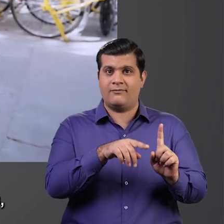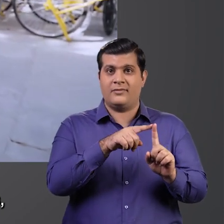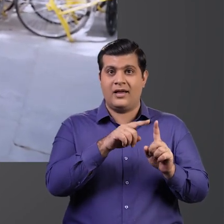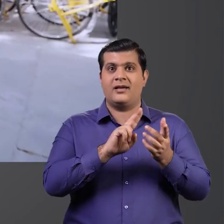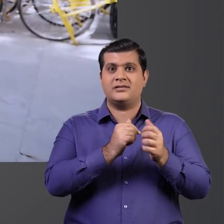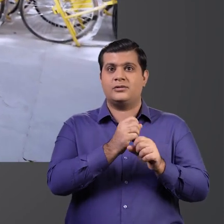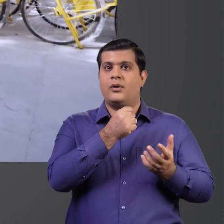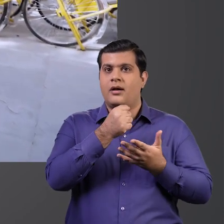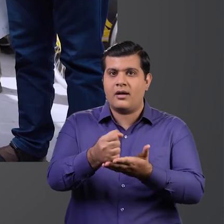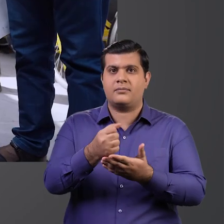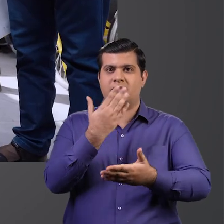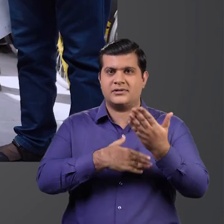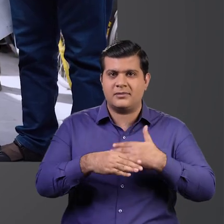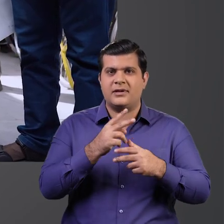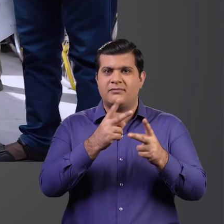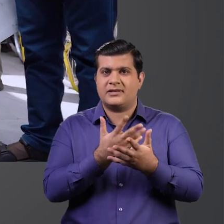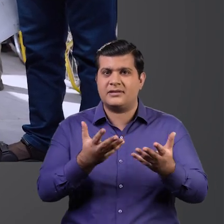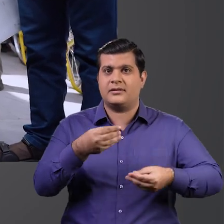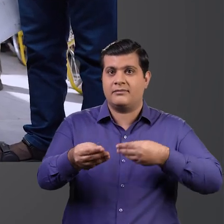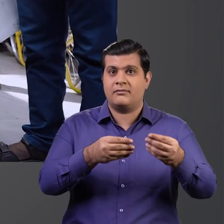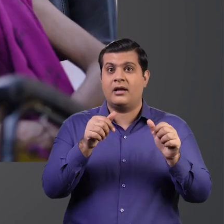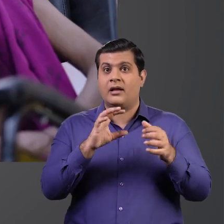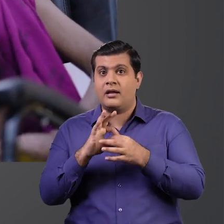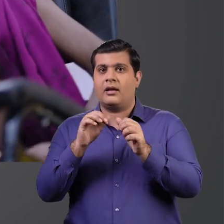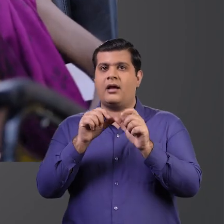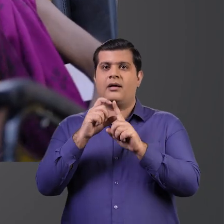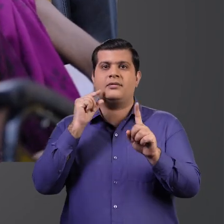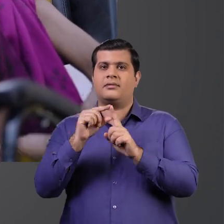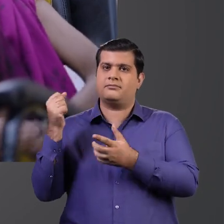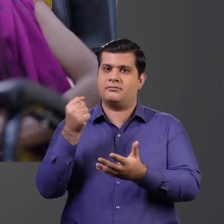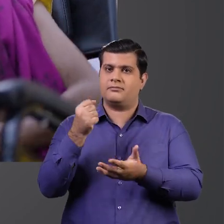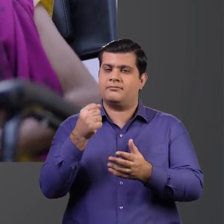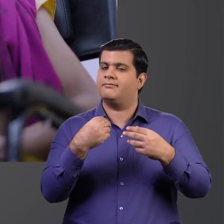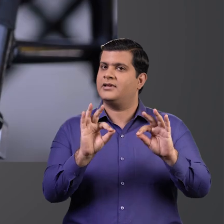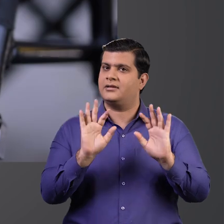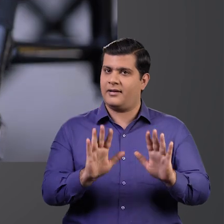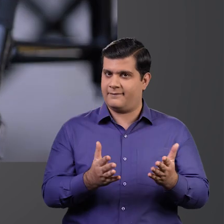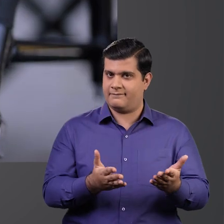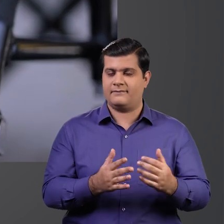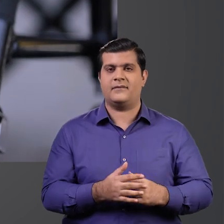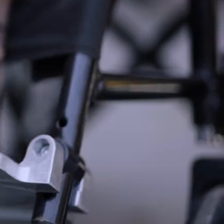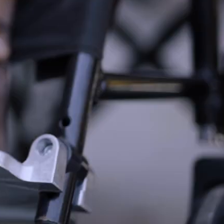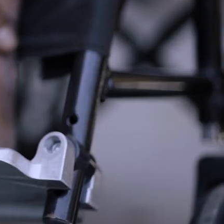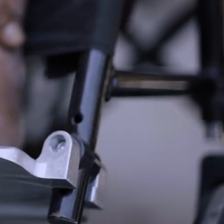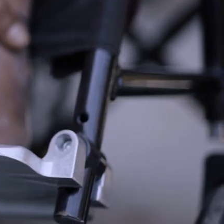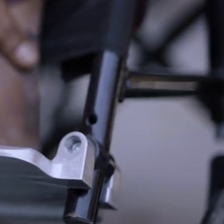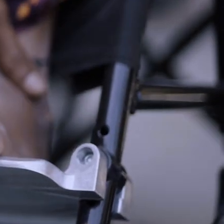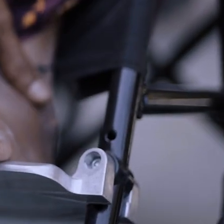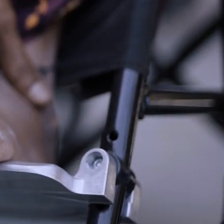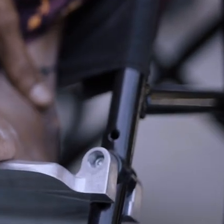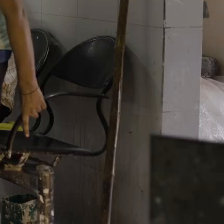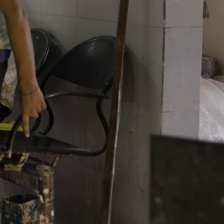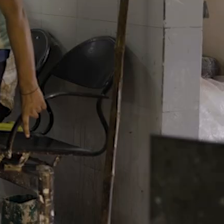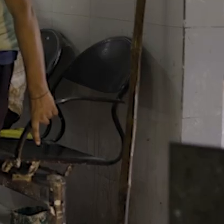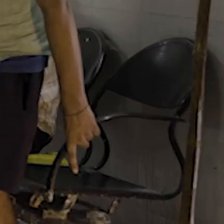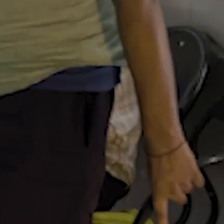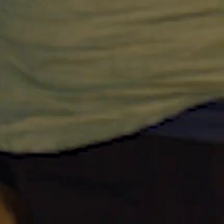साथ मिलकर यह सेंटर दिव्यांग जनों को एडेप योजना के अंतर्गत सहायक उपकरण उपलब्ध कराने में सहयोग करती